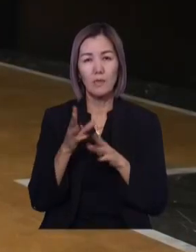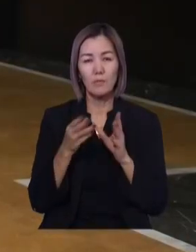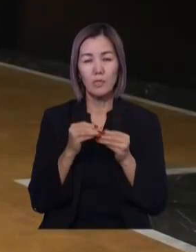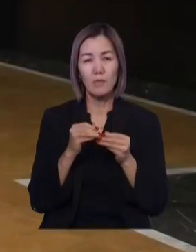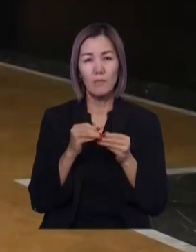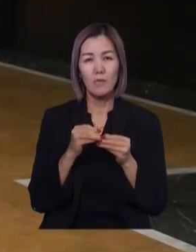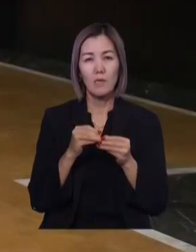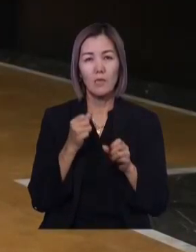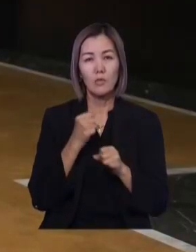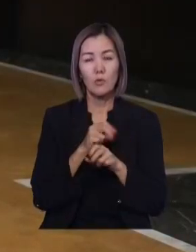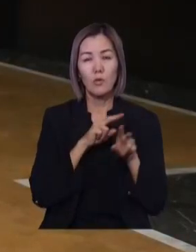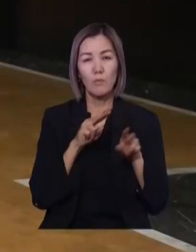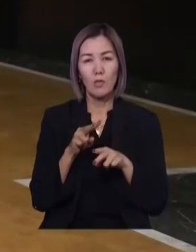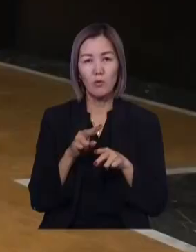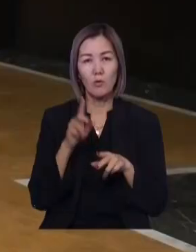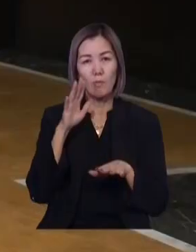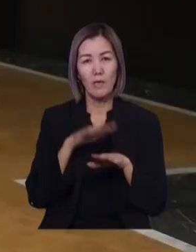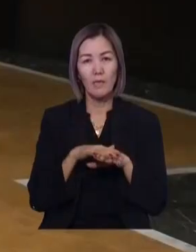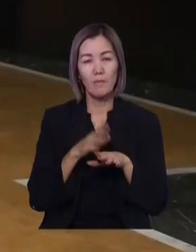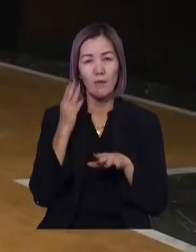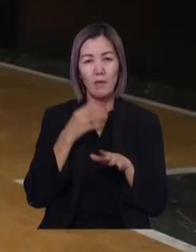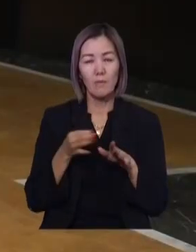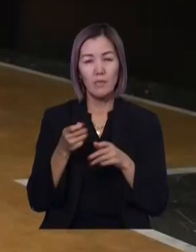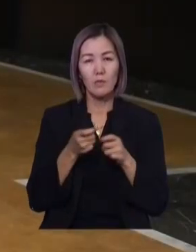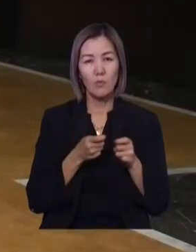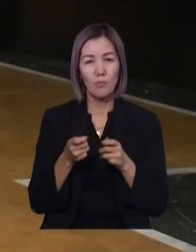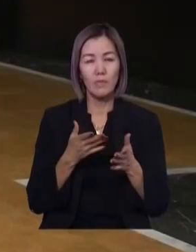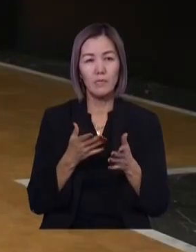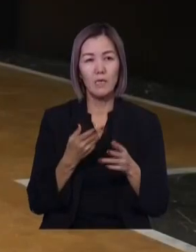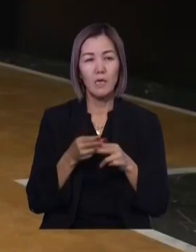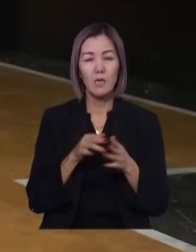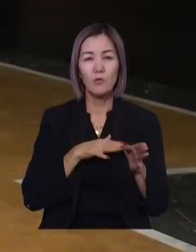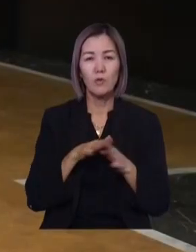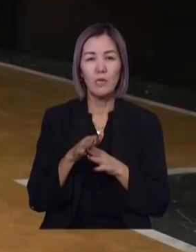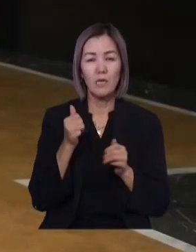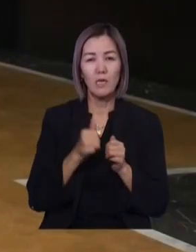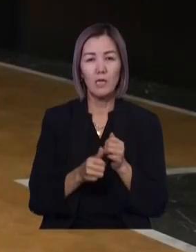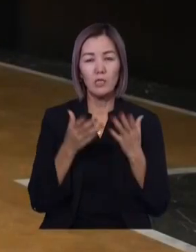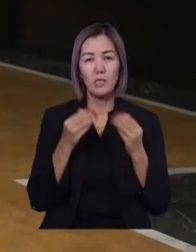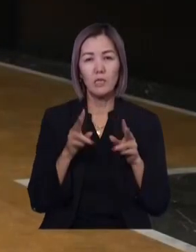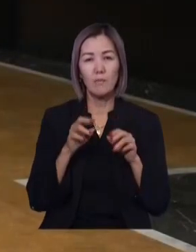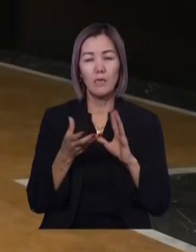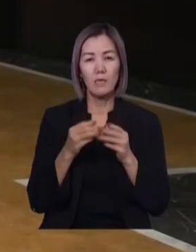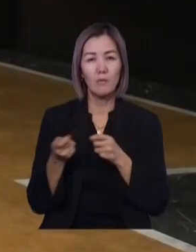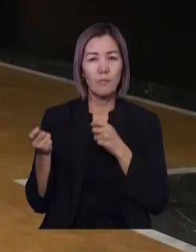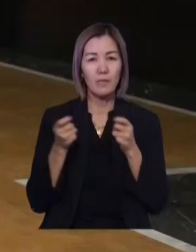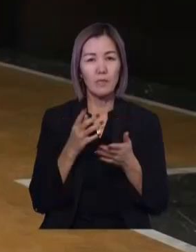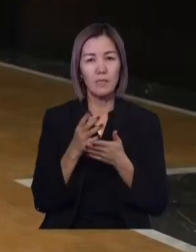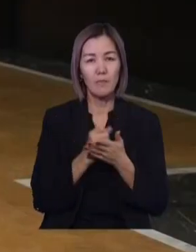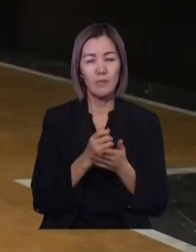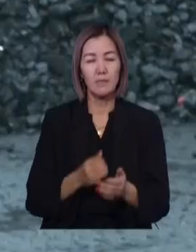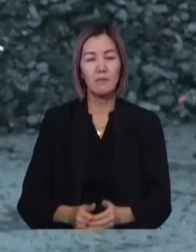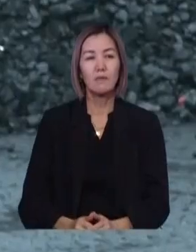углем находится под строгим наблюдением Акимата Алматинской области, который осуществляет ежедневный мониторинг поставок и запасов